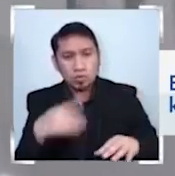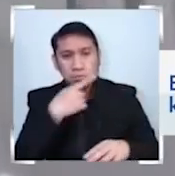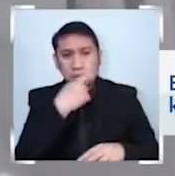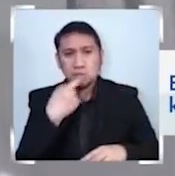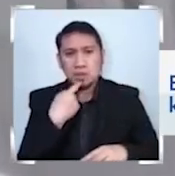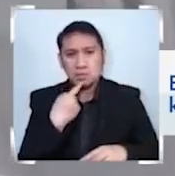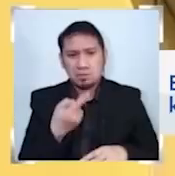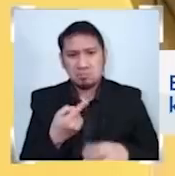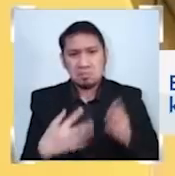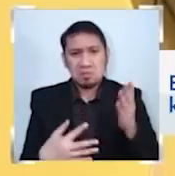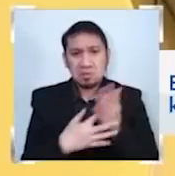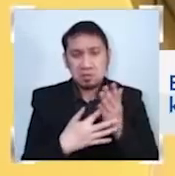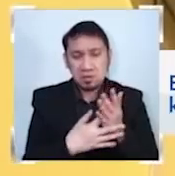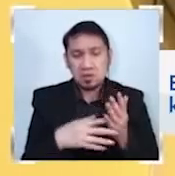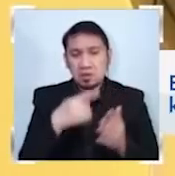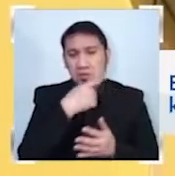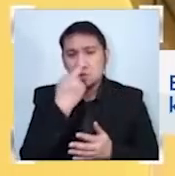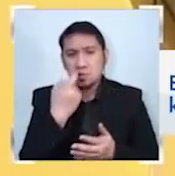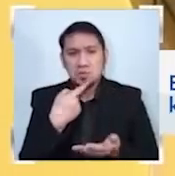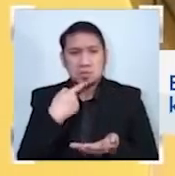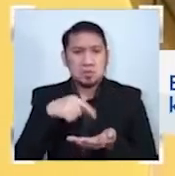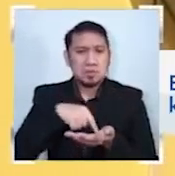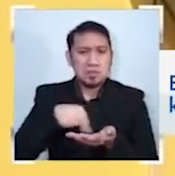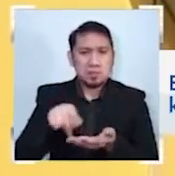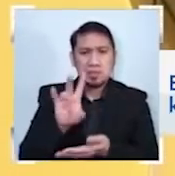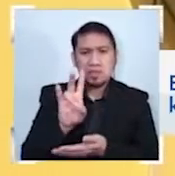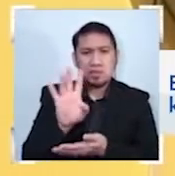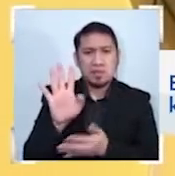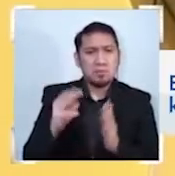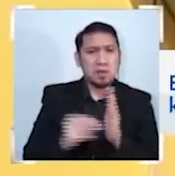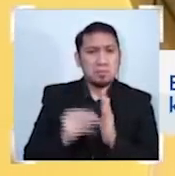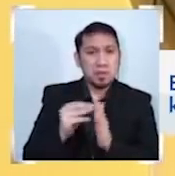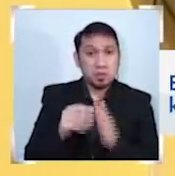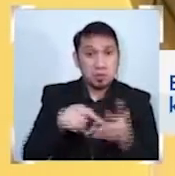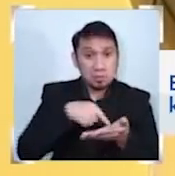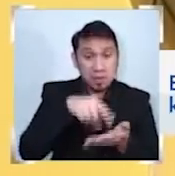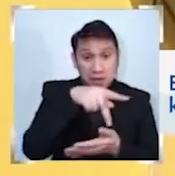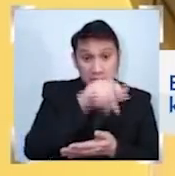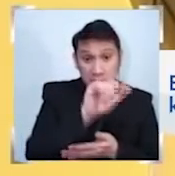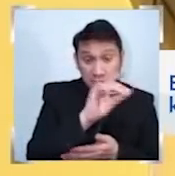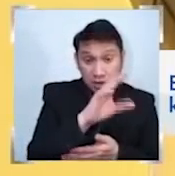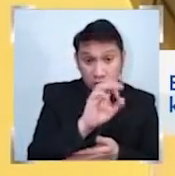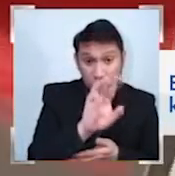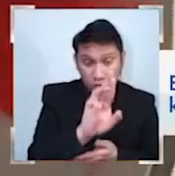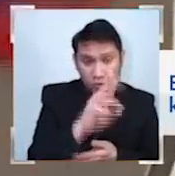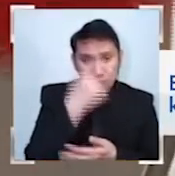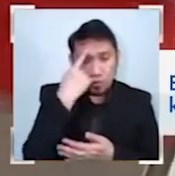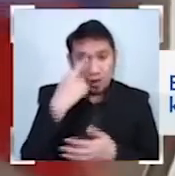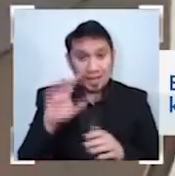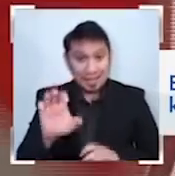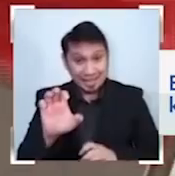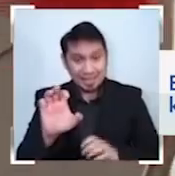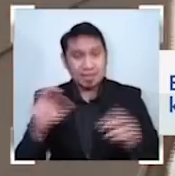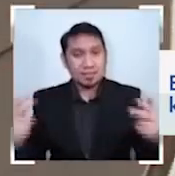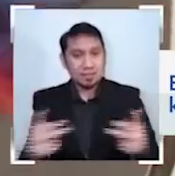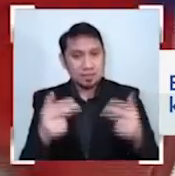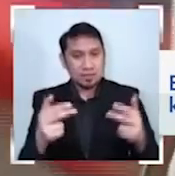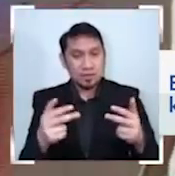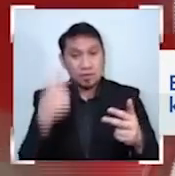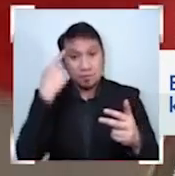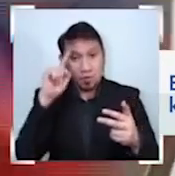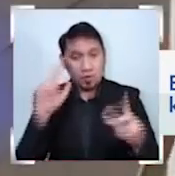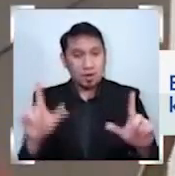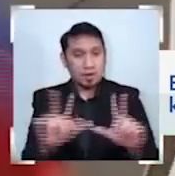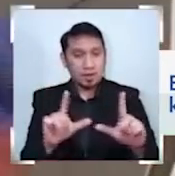na nagbabayad ng 75 million pesos kada buwan sa PAGCOR ang mga isabong firm para sa kanilang lisensya. Sabi